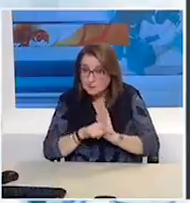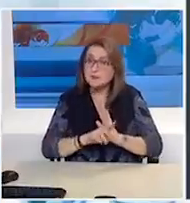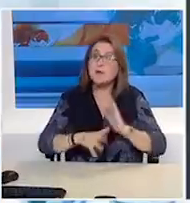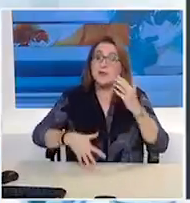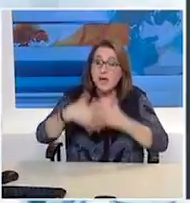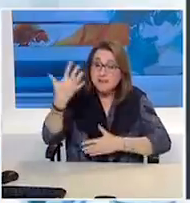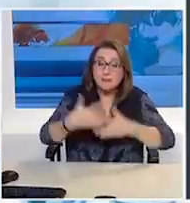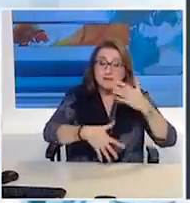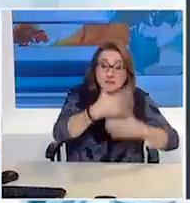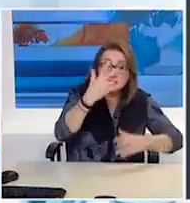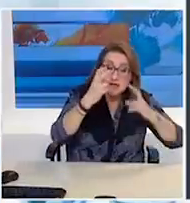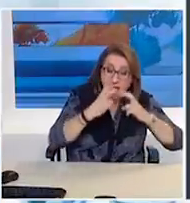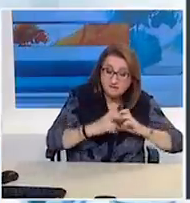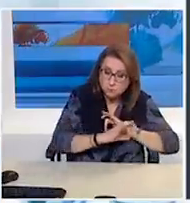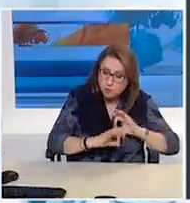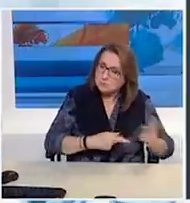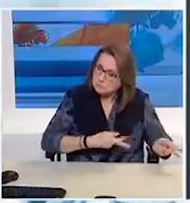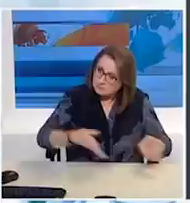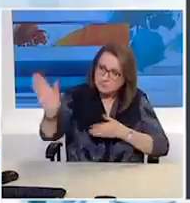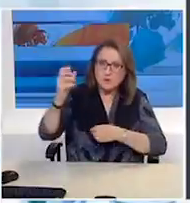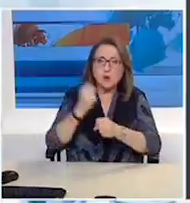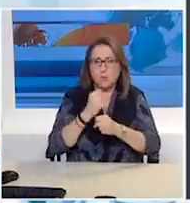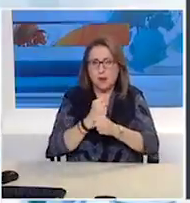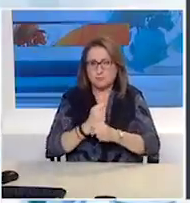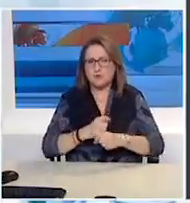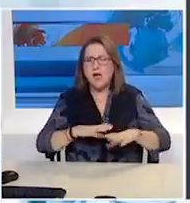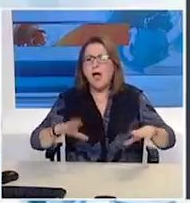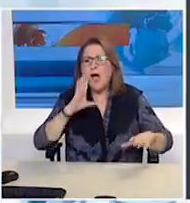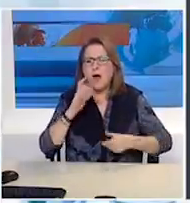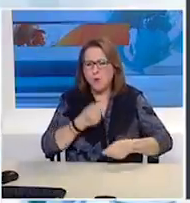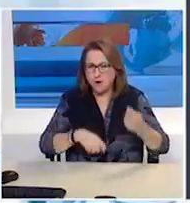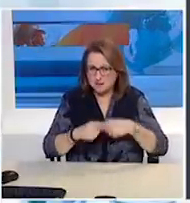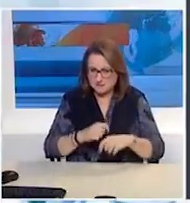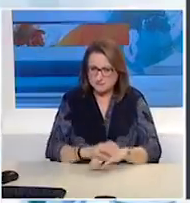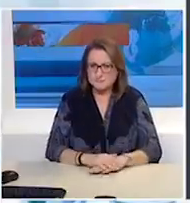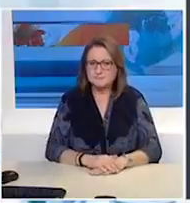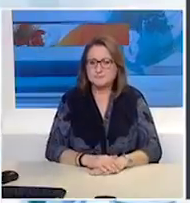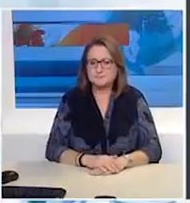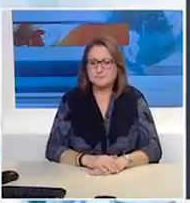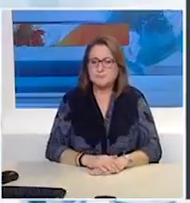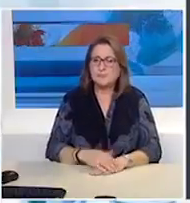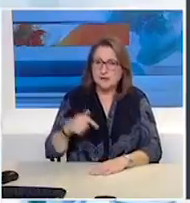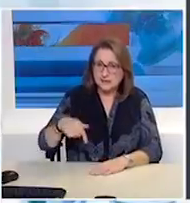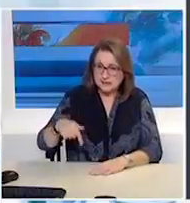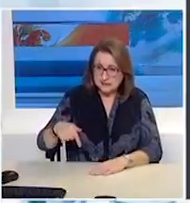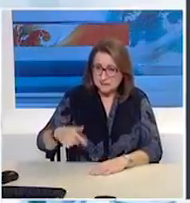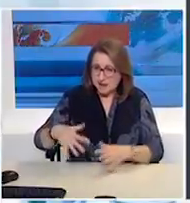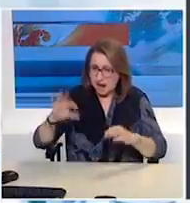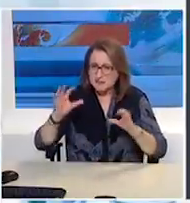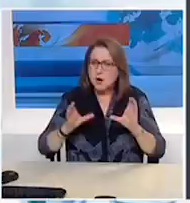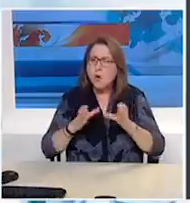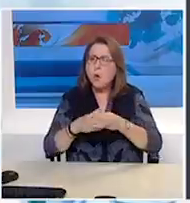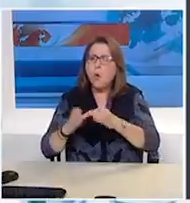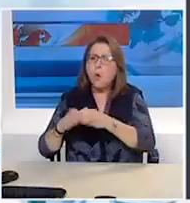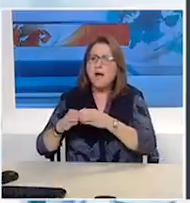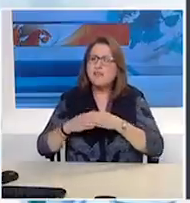διανεμηθούν μάσκες φασμάτινες 1.500 τεμάχια σε όλους και αντισηπτικά σε κάθε οικογένεια. Ταυτόχρονα, σήμερα ξεκίνησαν οι κινητές ομάδες υγείας από τον